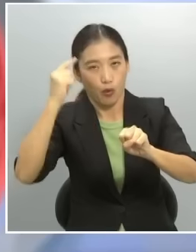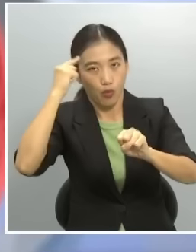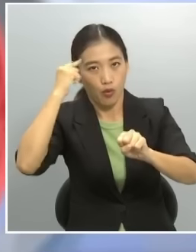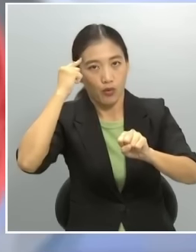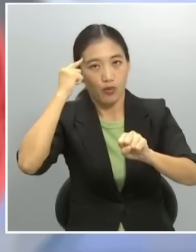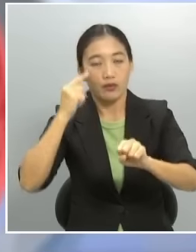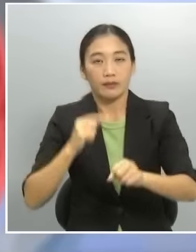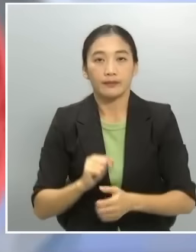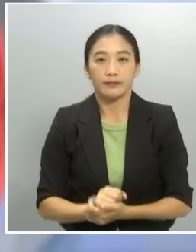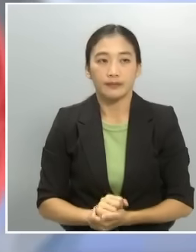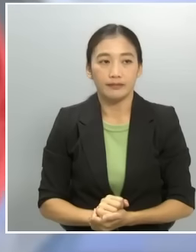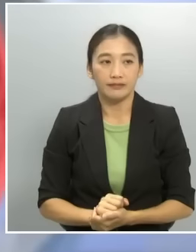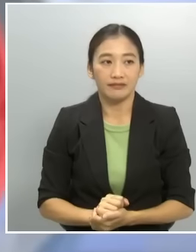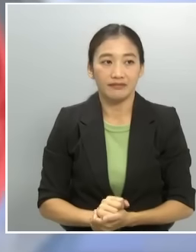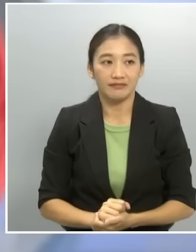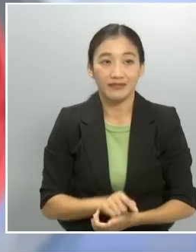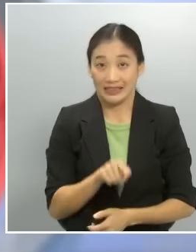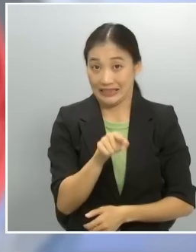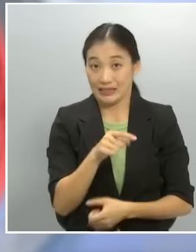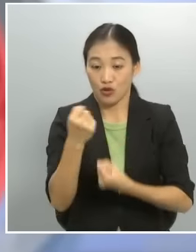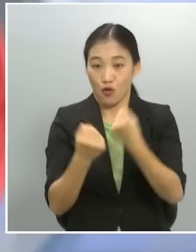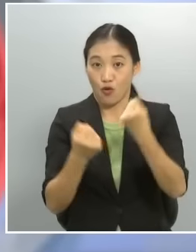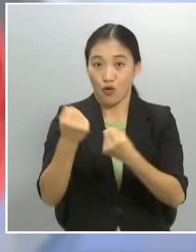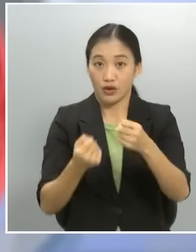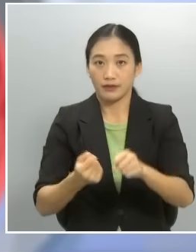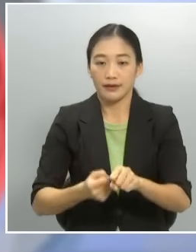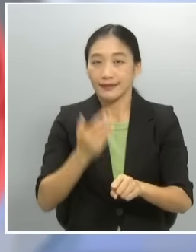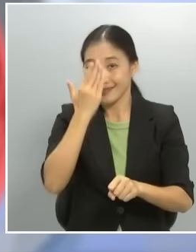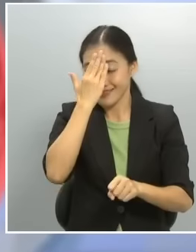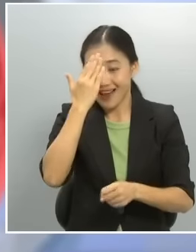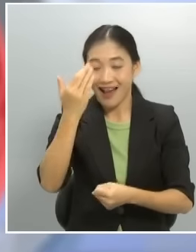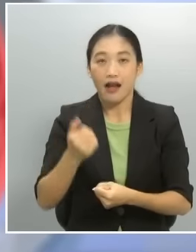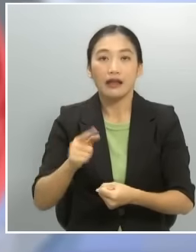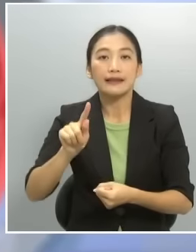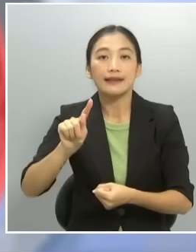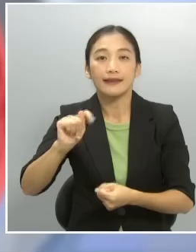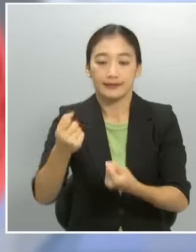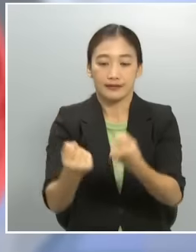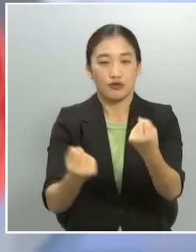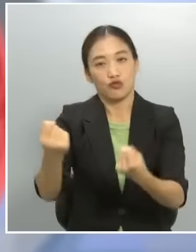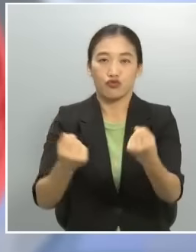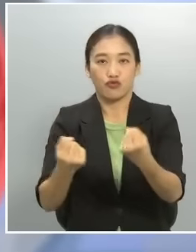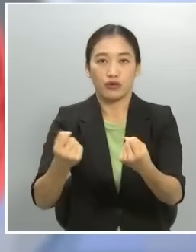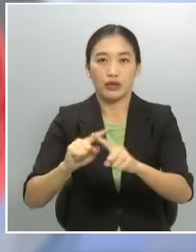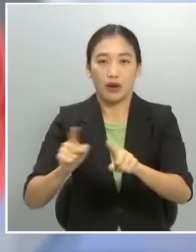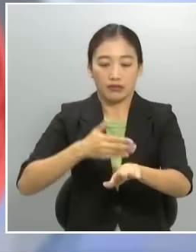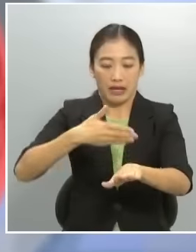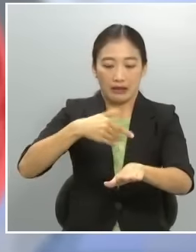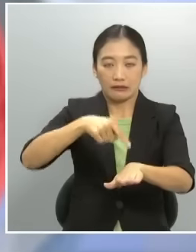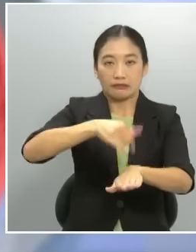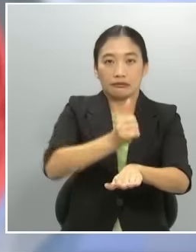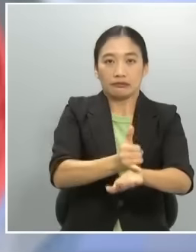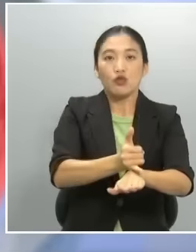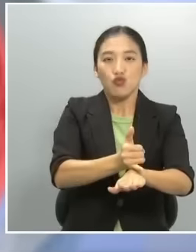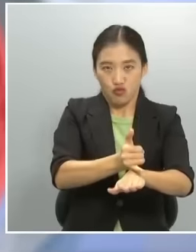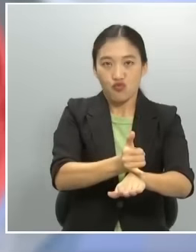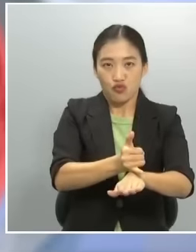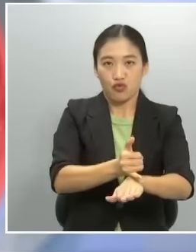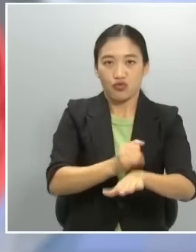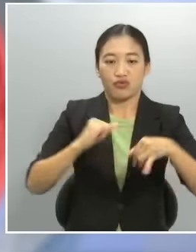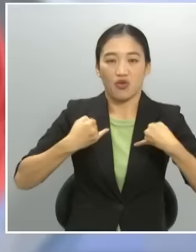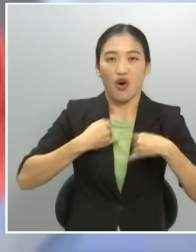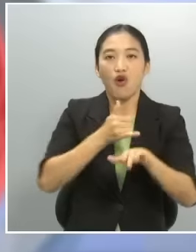ใช่ไหมนายนั่งอยู่ใช่ไหม นายนั่งอยู่ค่ะ นายนั่งอยู่นะ ตำรวจยกมือย